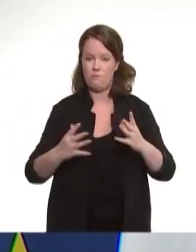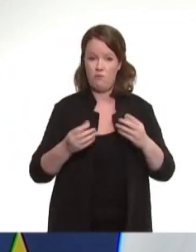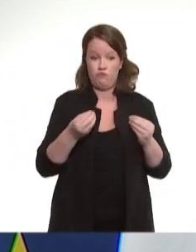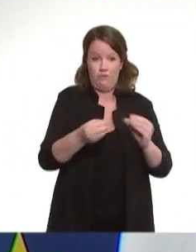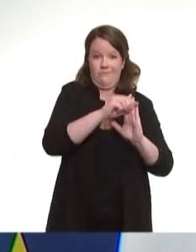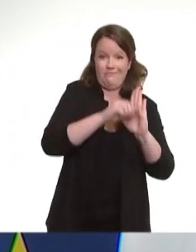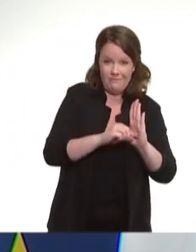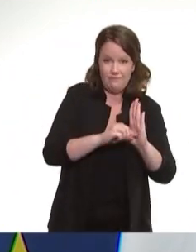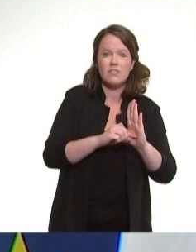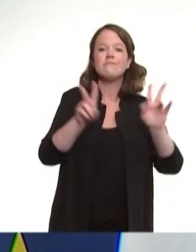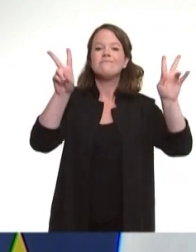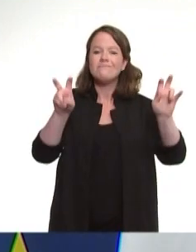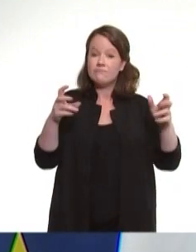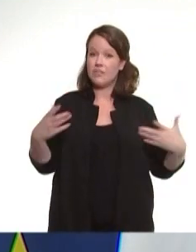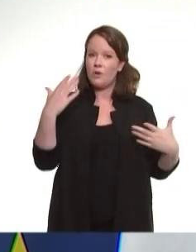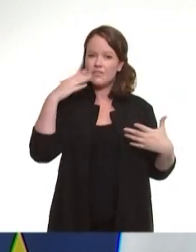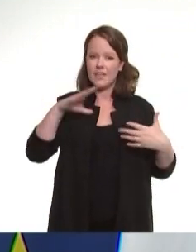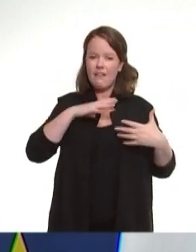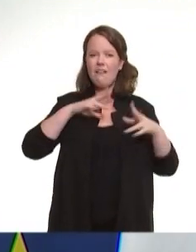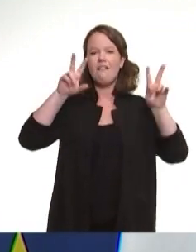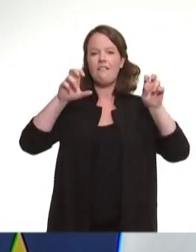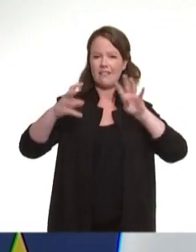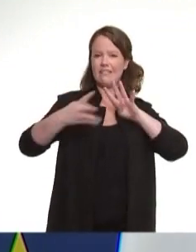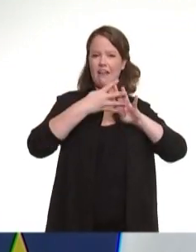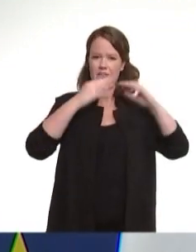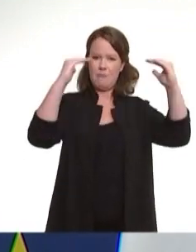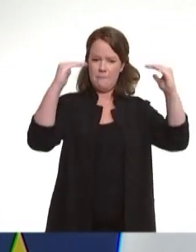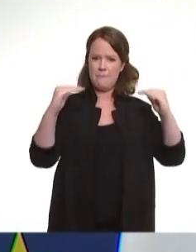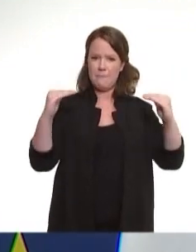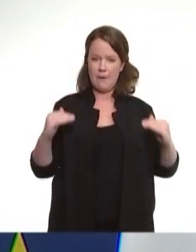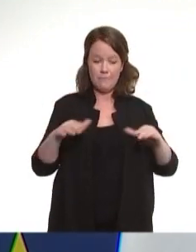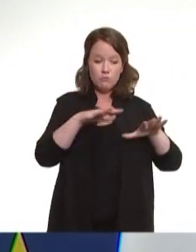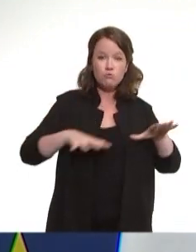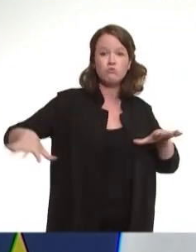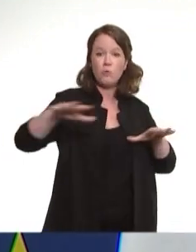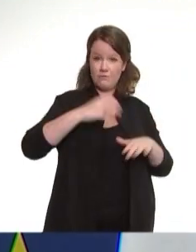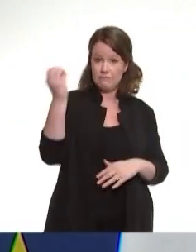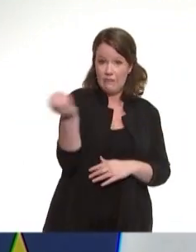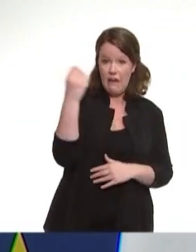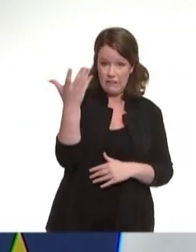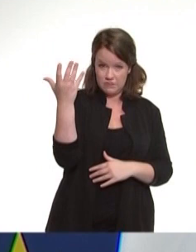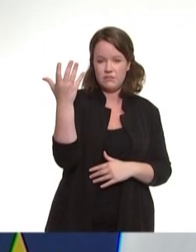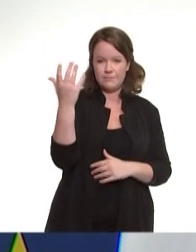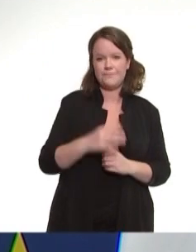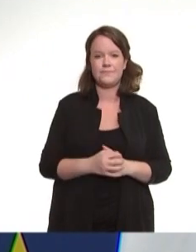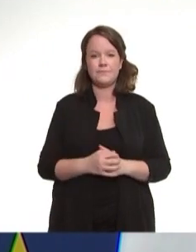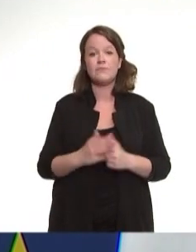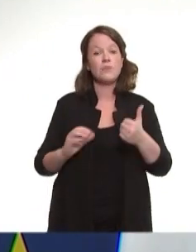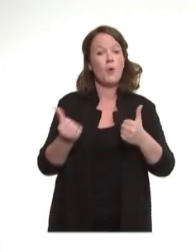dites zones d'alert sur lesquels je vais revenir rapidement d'abord la zone de circulation active